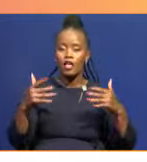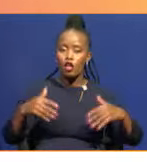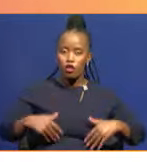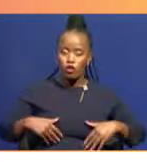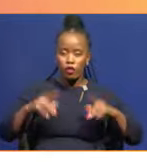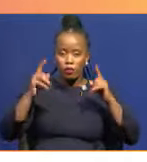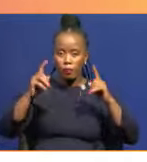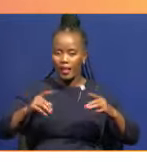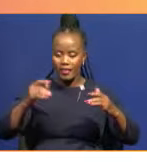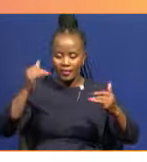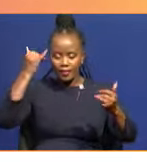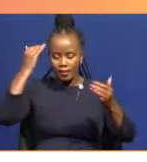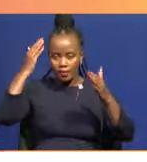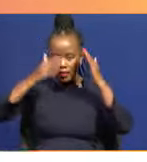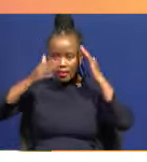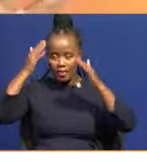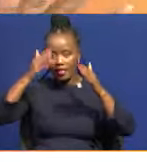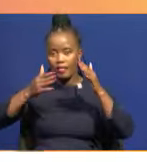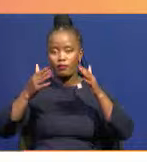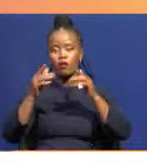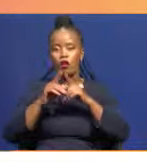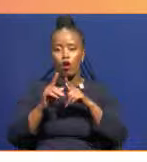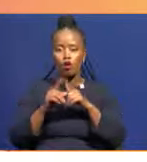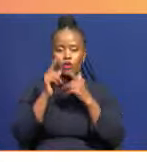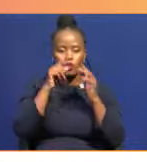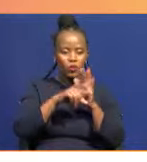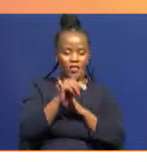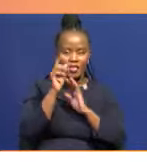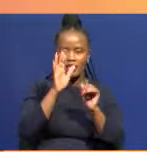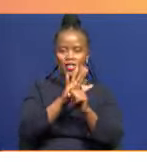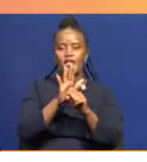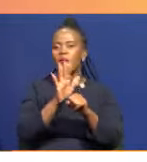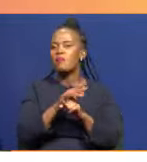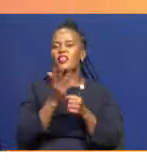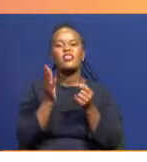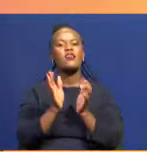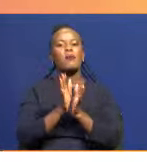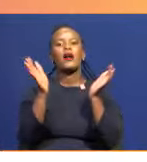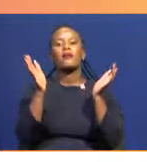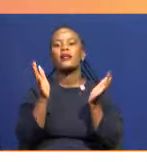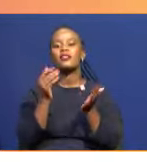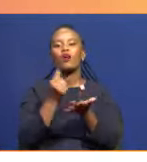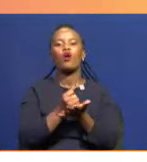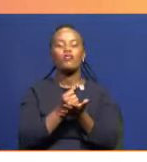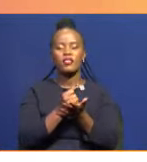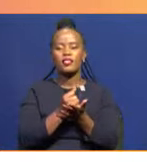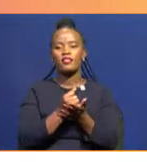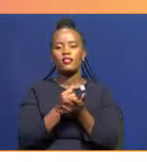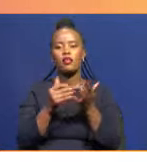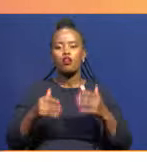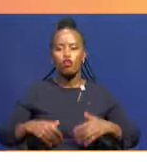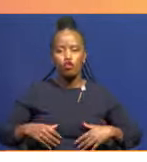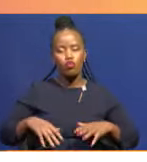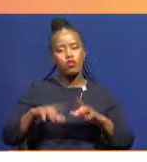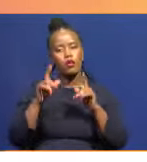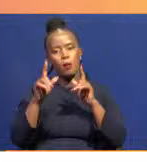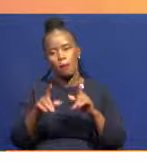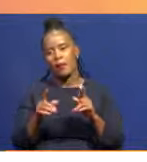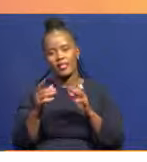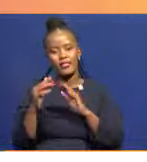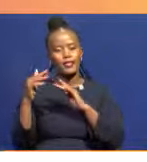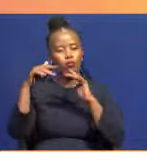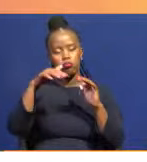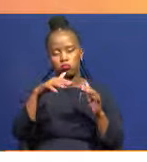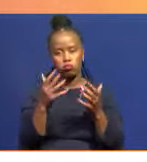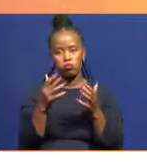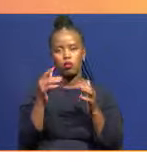wabunifu waweze kujitokeza na kwenda kwa hizo ofisi. These are public offices. So vijana wajitokeza waende kwa hizi kwa ofisi,